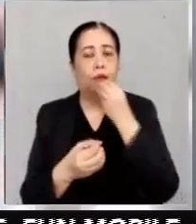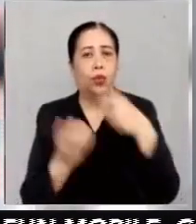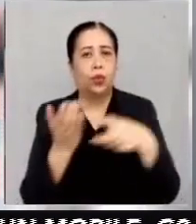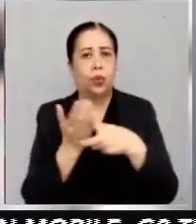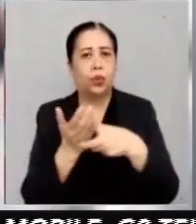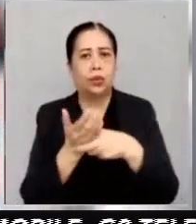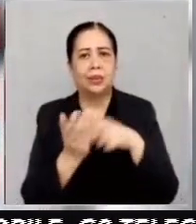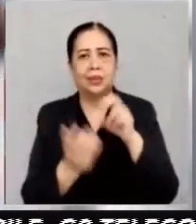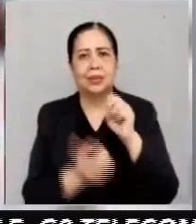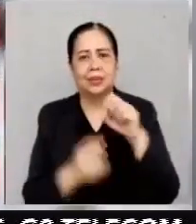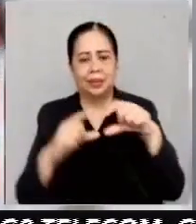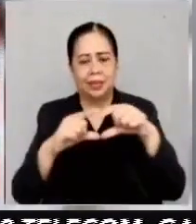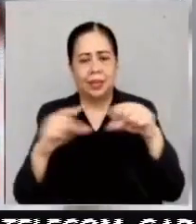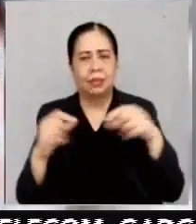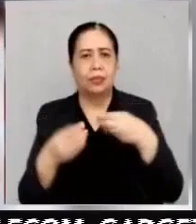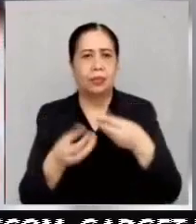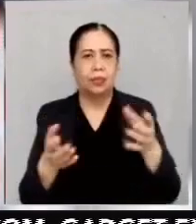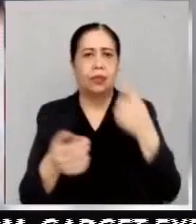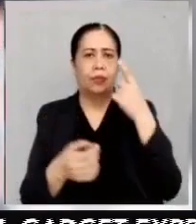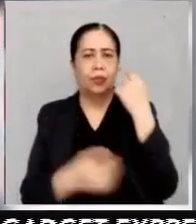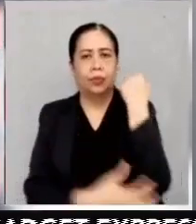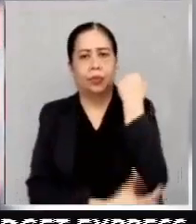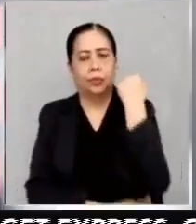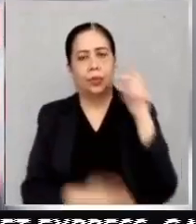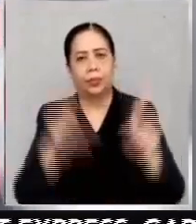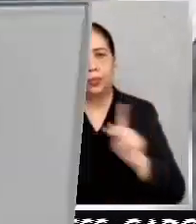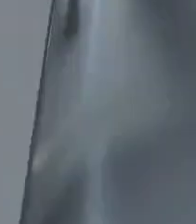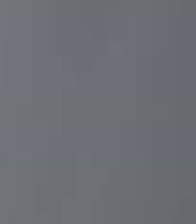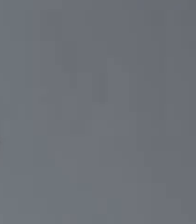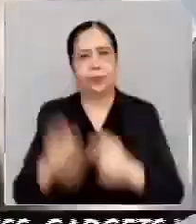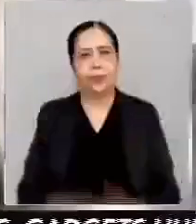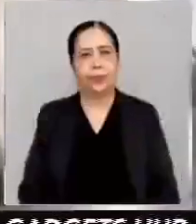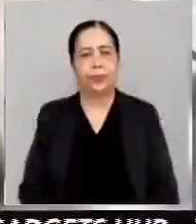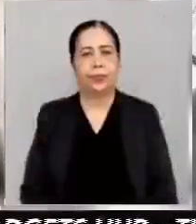ayuda sa mga mahihirap. Nakatutok si Ivan Mayrina.